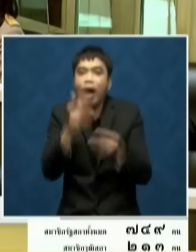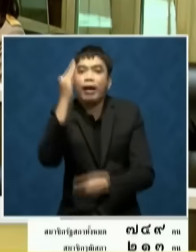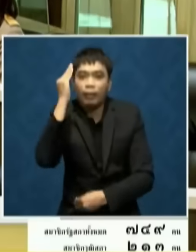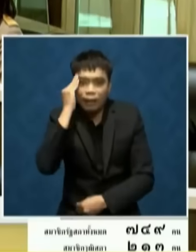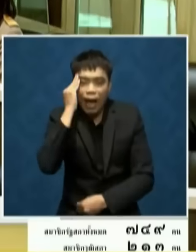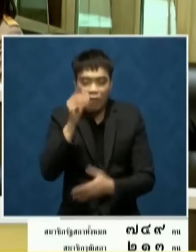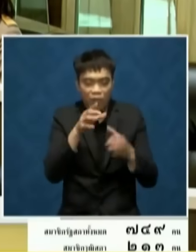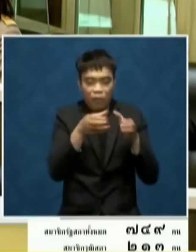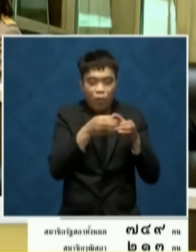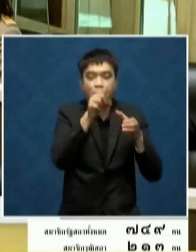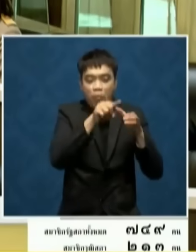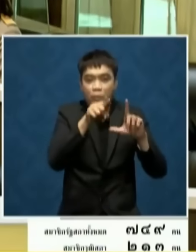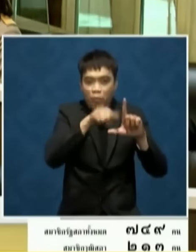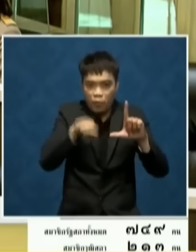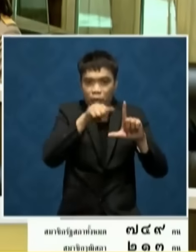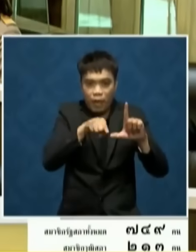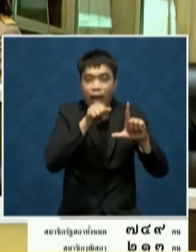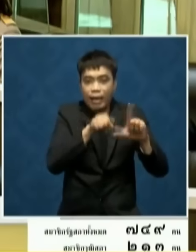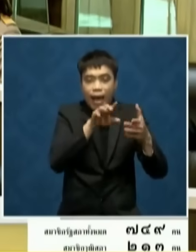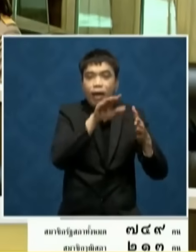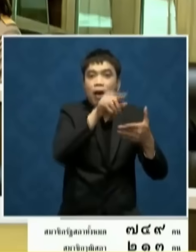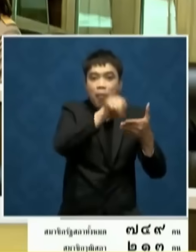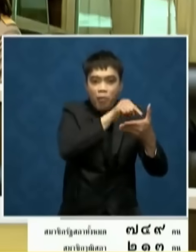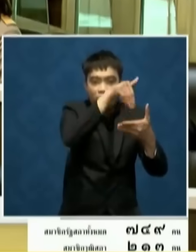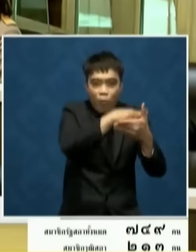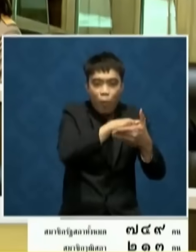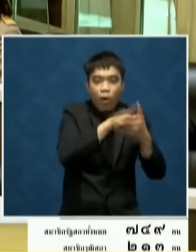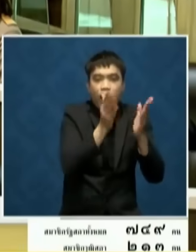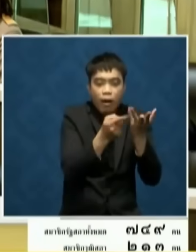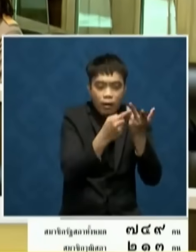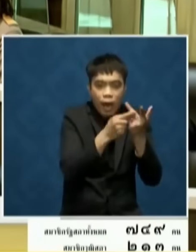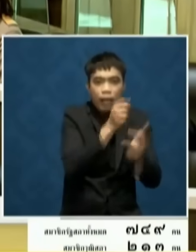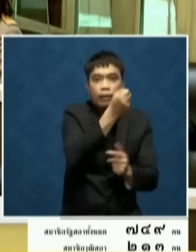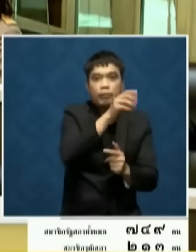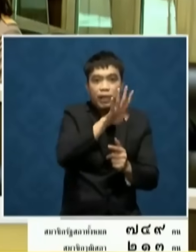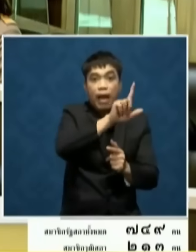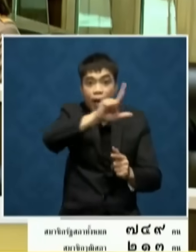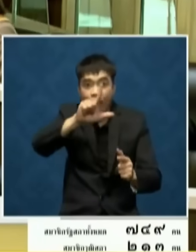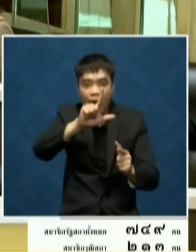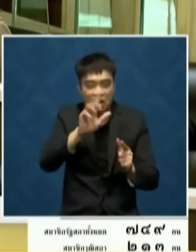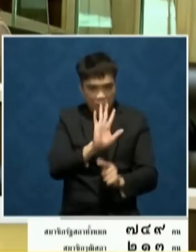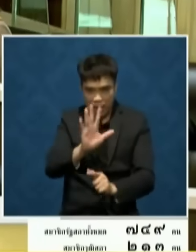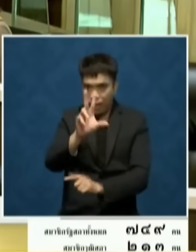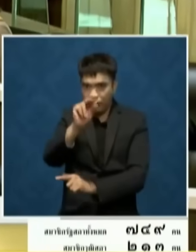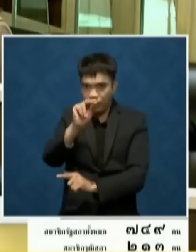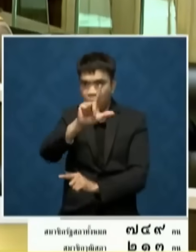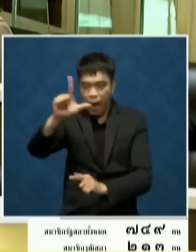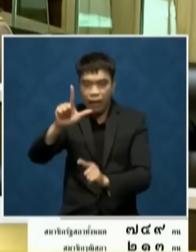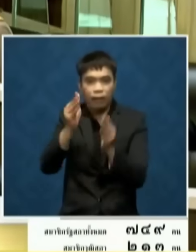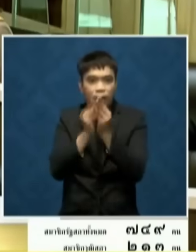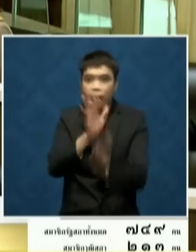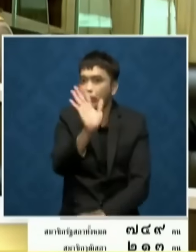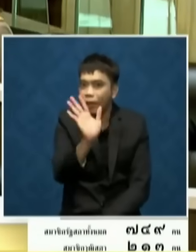ามีการสร้างสิทธิเสรีภาพให้พี่น้องประชาชนในทางที่ผิดมีการเสนอแนวคิดต่างๆให้มีการกระทำ